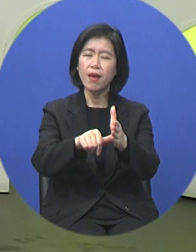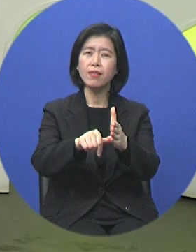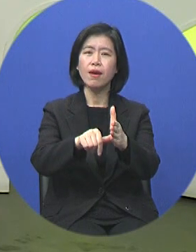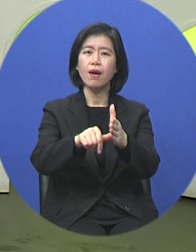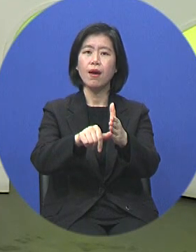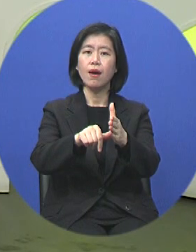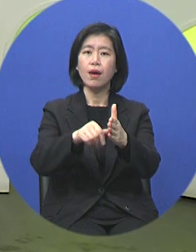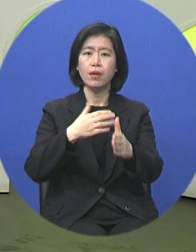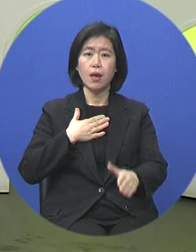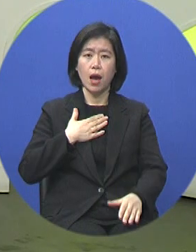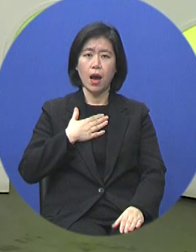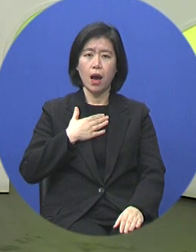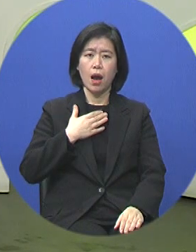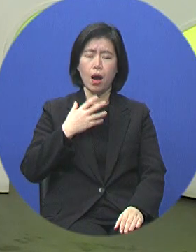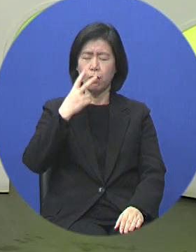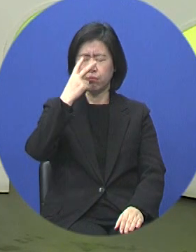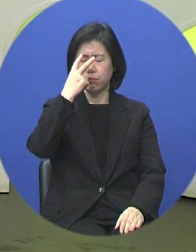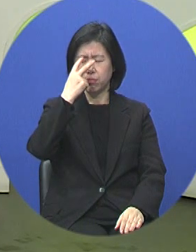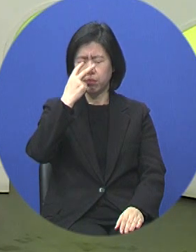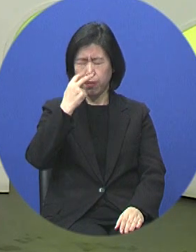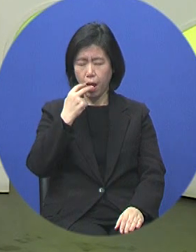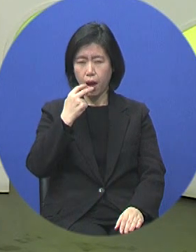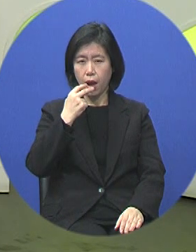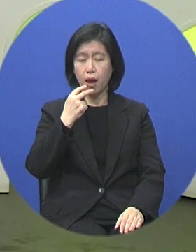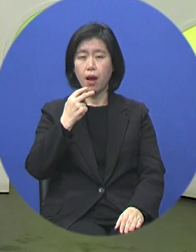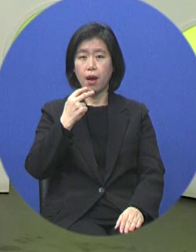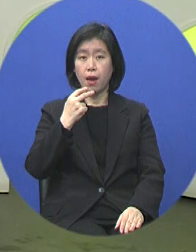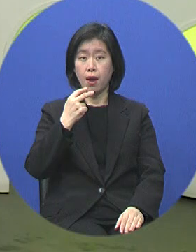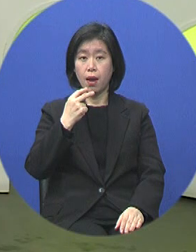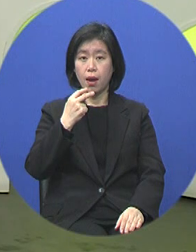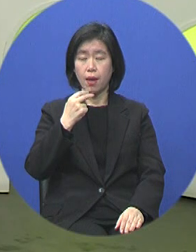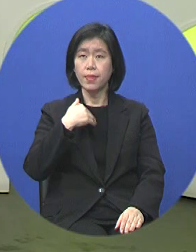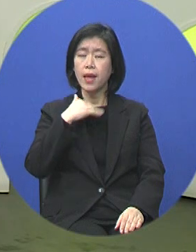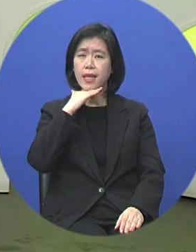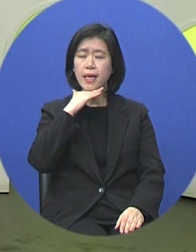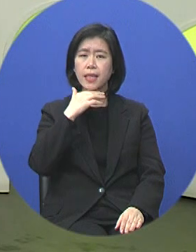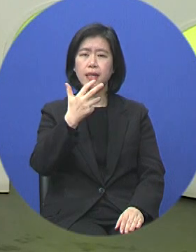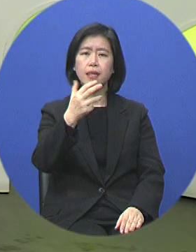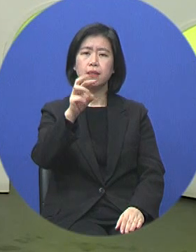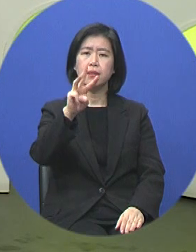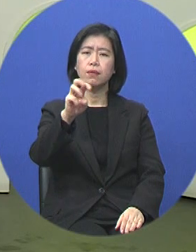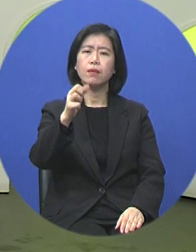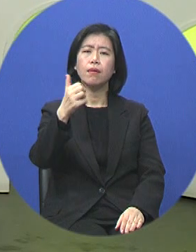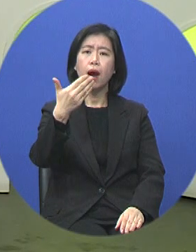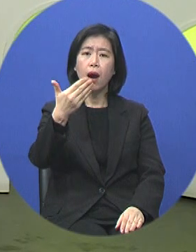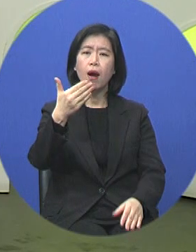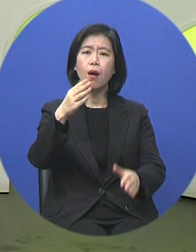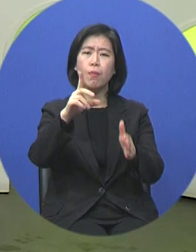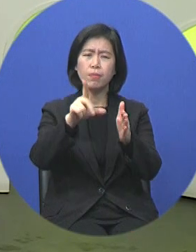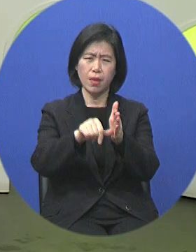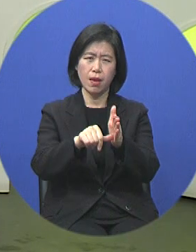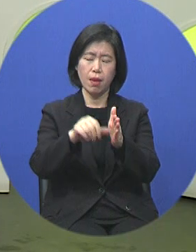시각장애인 되고 첫날들이었어요. 제가 39에 이렇게 돼버렸거든요. 아.